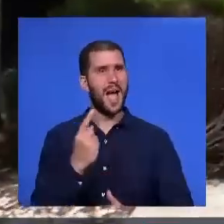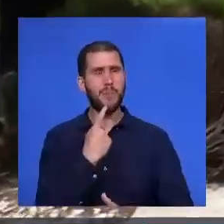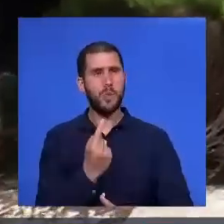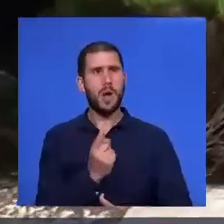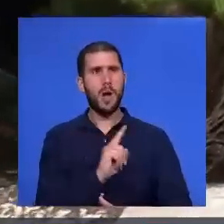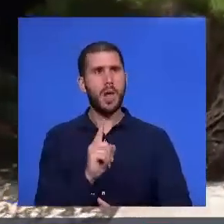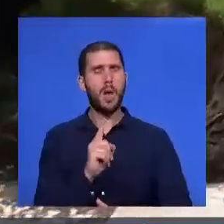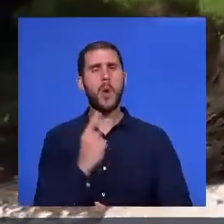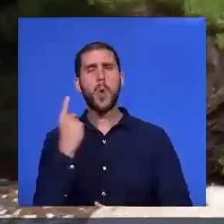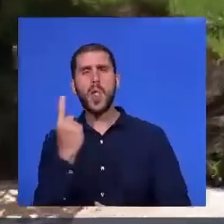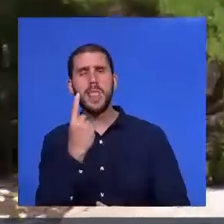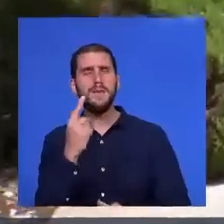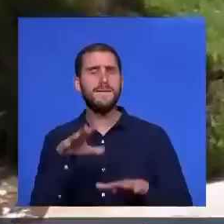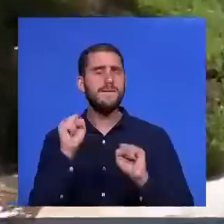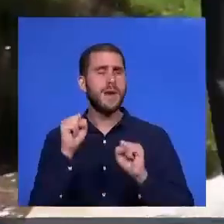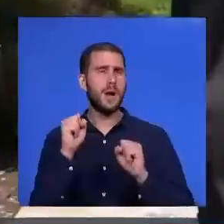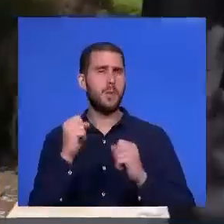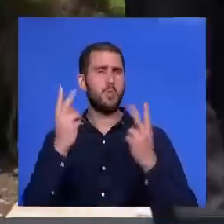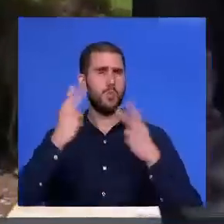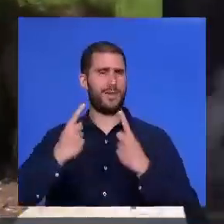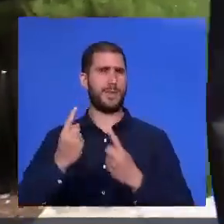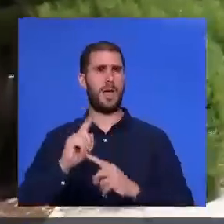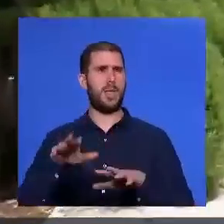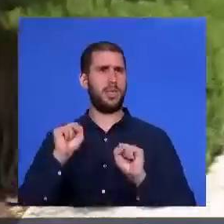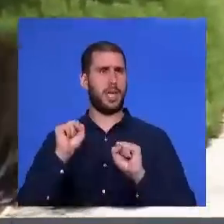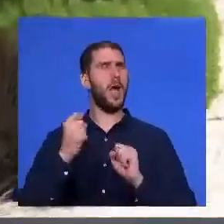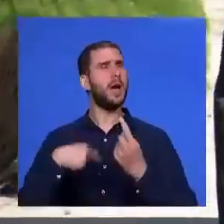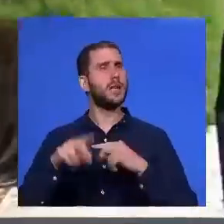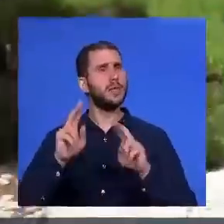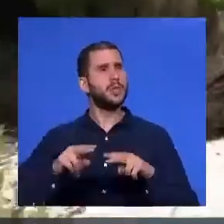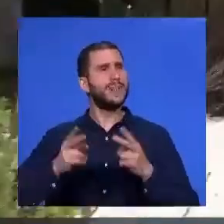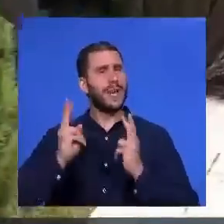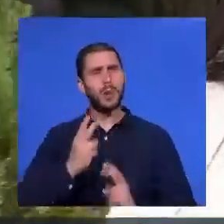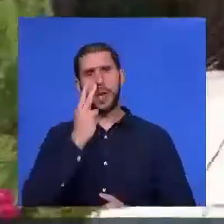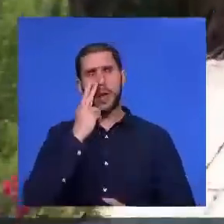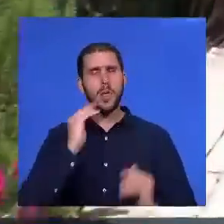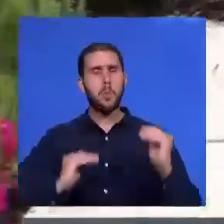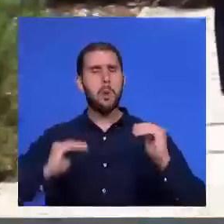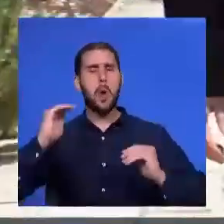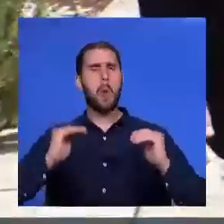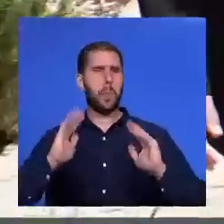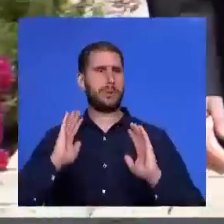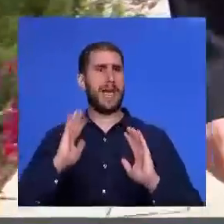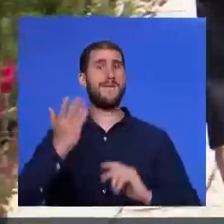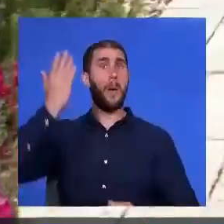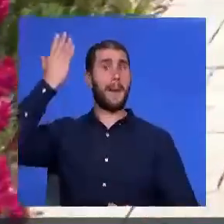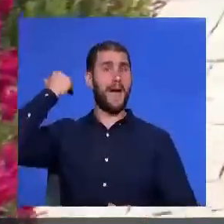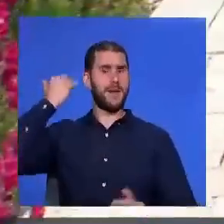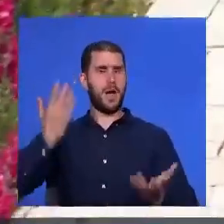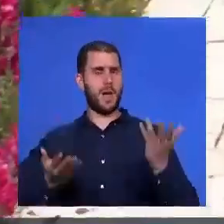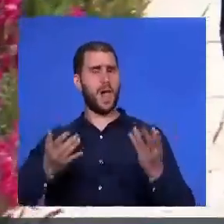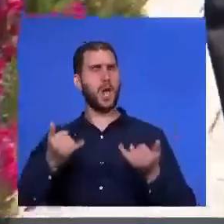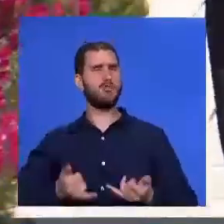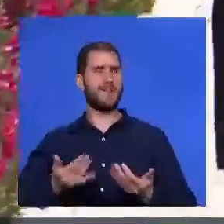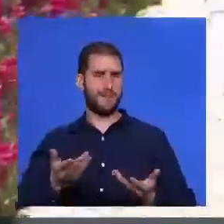אל תיקח for granted שום דבר, לא, אל תיקח את זה, אנחנו יש לנו יכולת לראות בפרופורציה איפה היינו לפני ואיפה